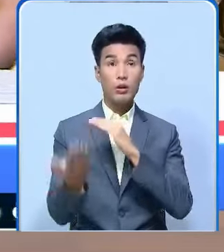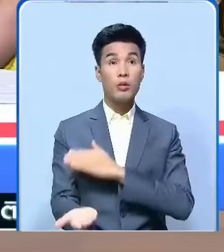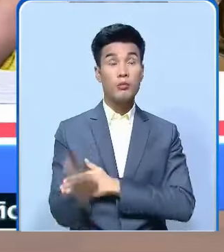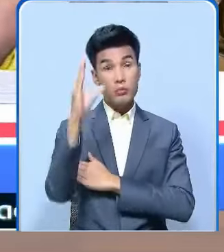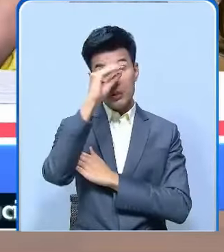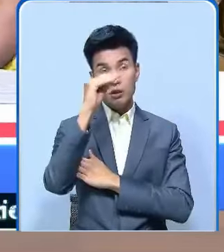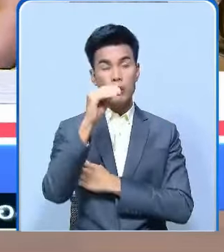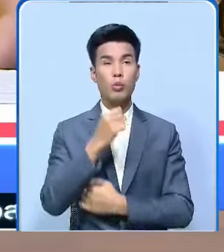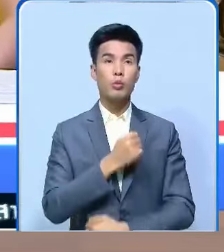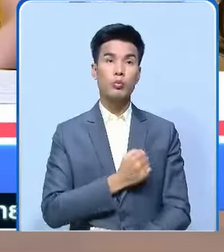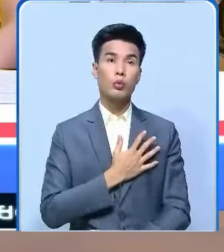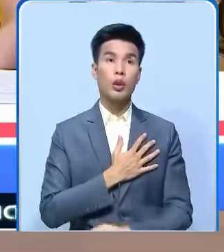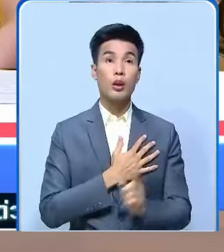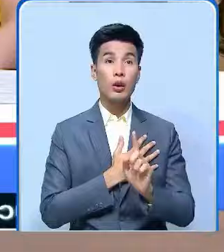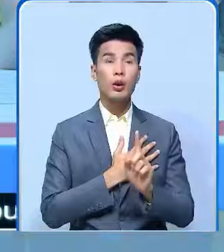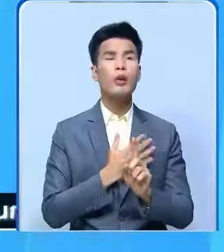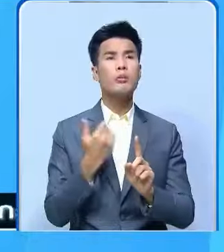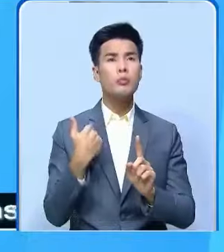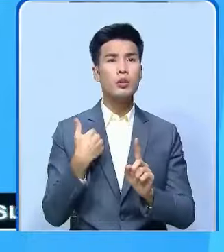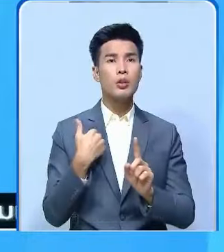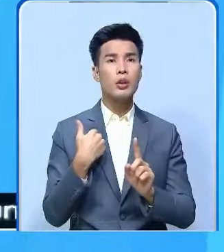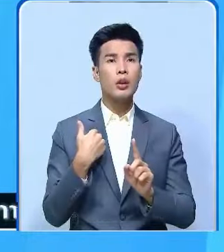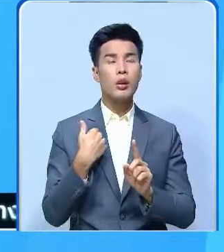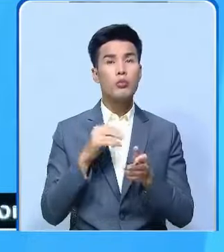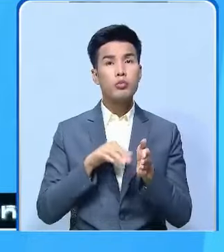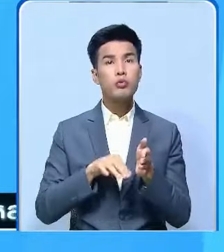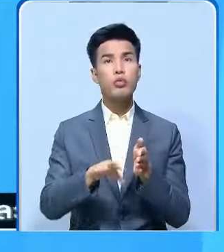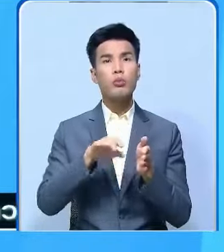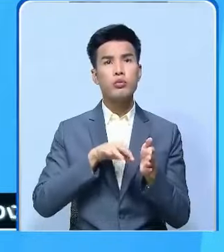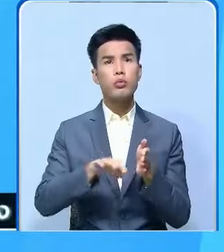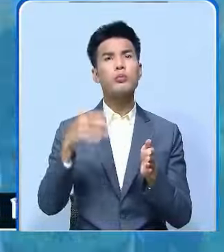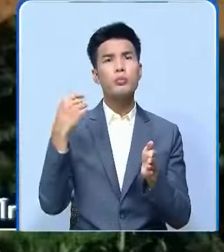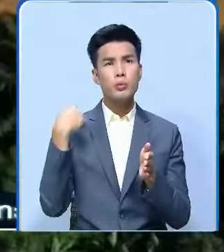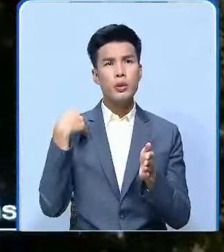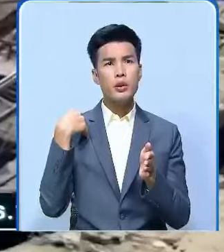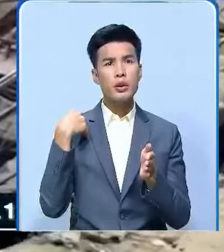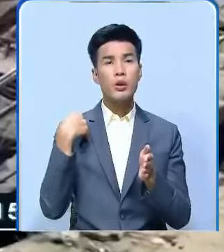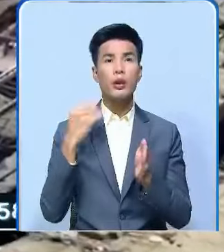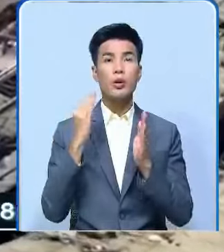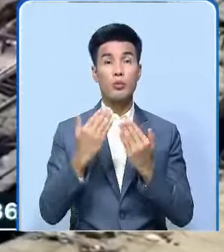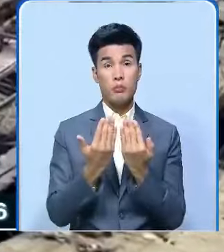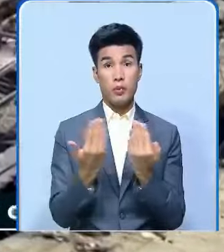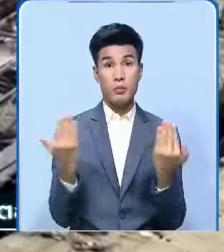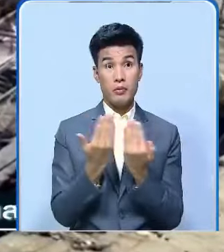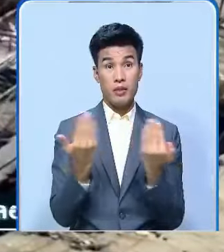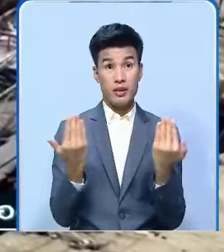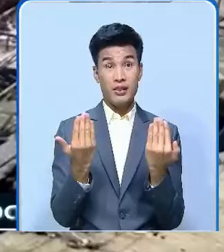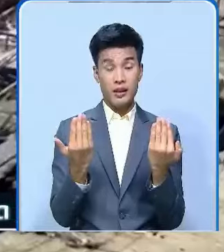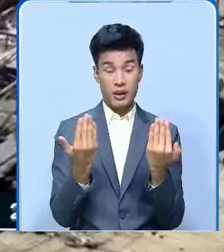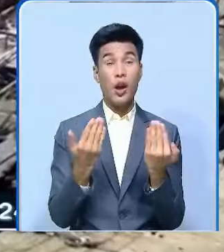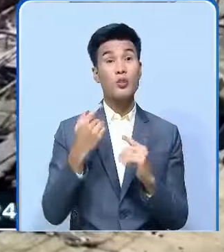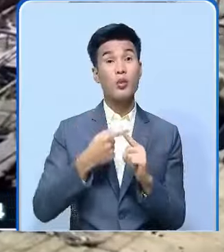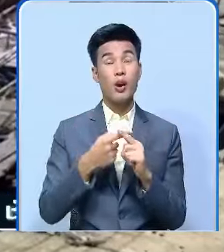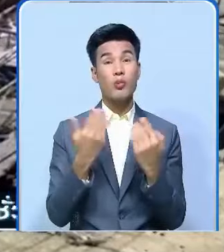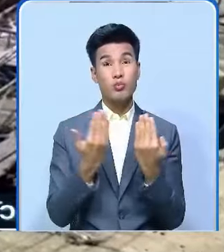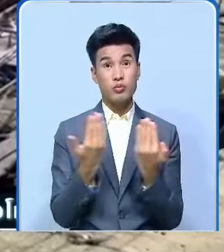ใจหายใจคว่ำเลยนะคะ ยังไง ไม่เพราะว่าจู่ๆน้ำก็ไหลบ่ามาอีกแล้วคุณผู้ชมคะทำเอาพนังกั้นน้ำที่ทำไว้ชั่วคราวที่สะพ